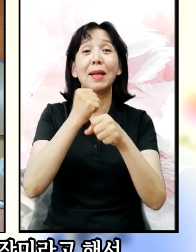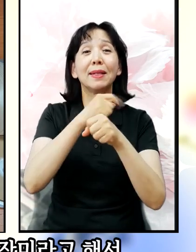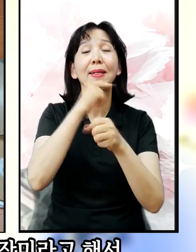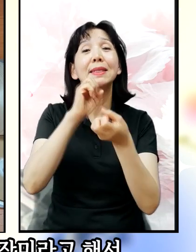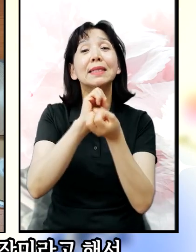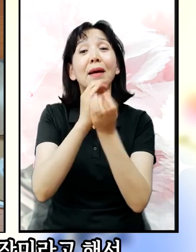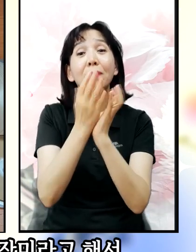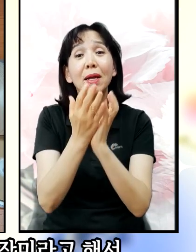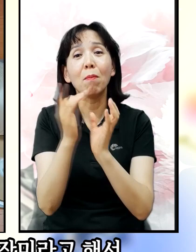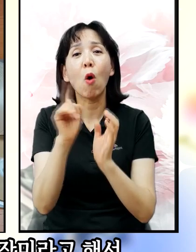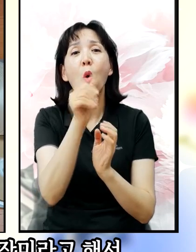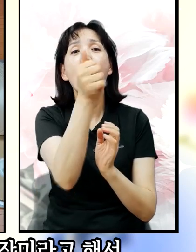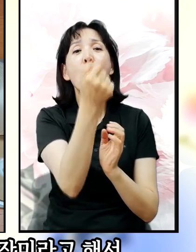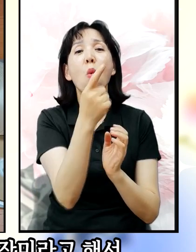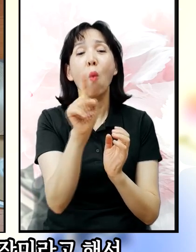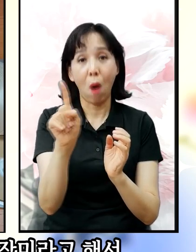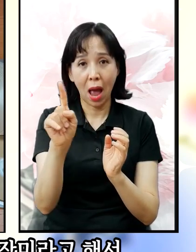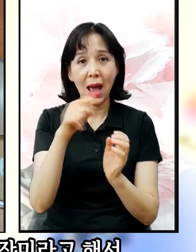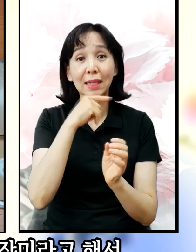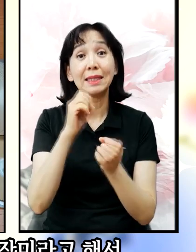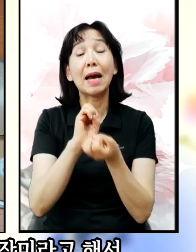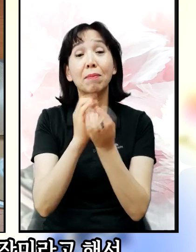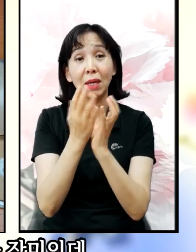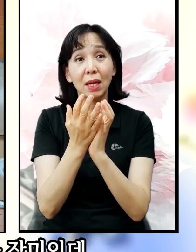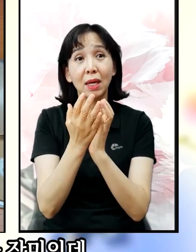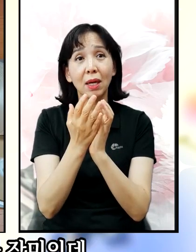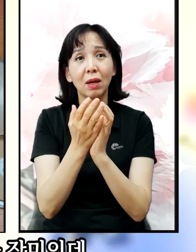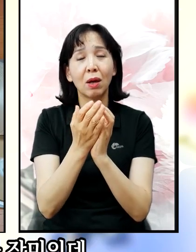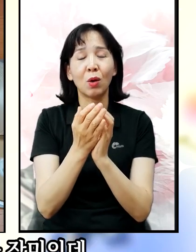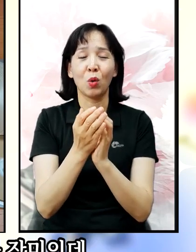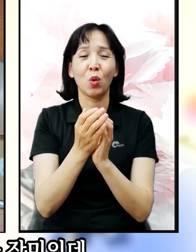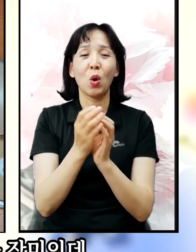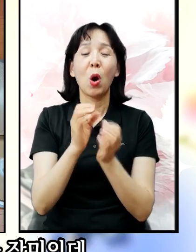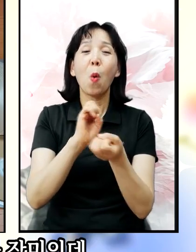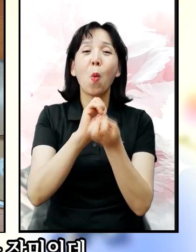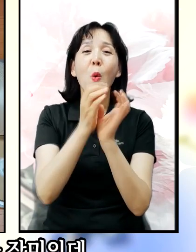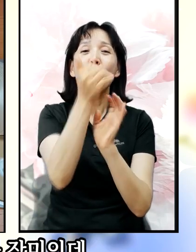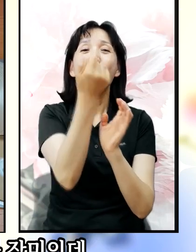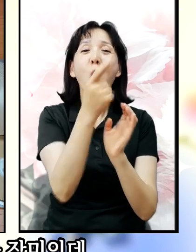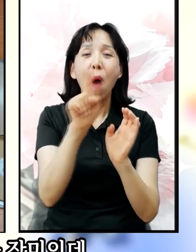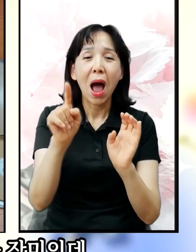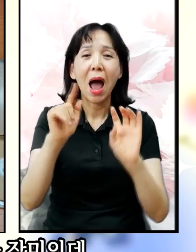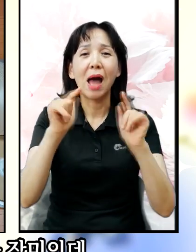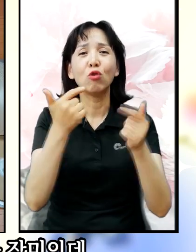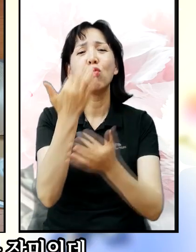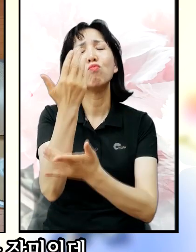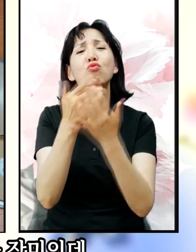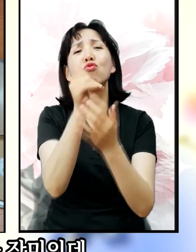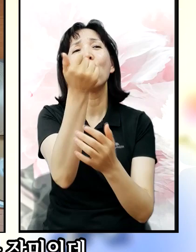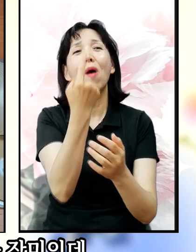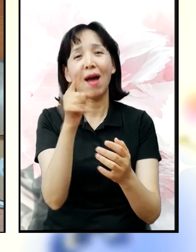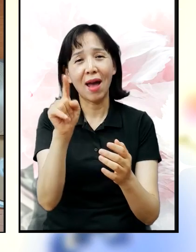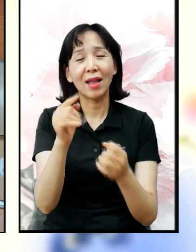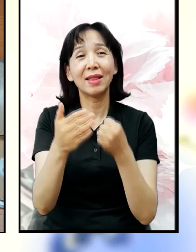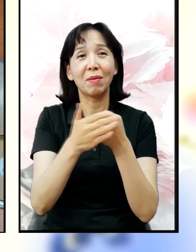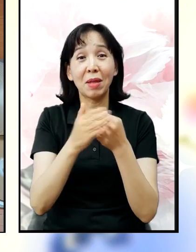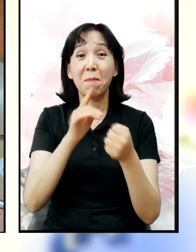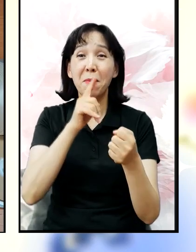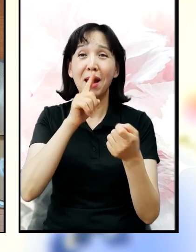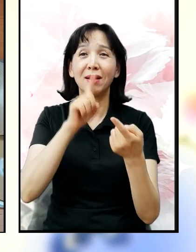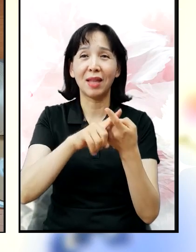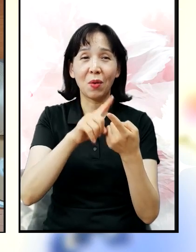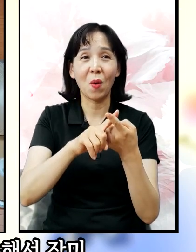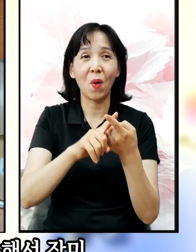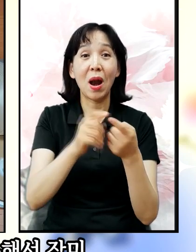만들 장미는 화장미라고 해서 꽃화가 아닌 불화를 써가지고 화장미인데, 지금 여기